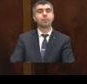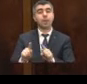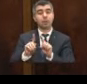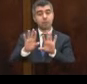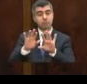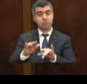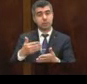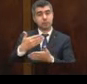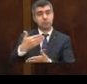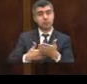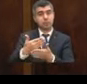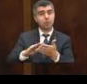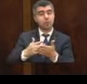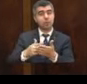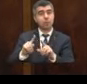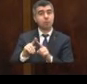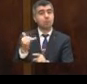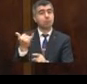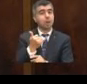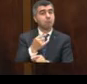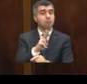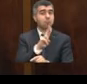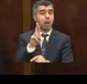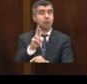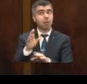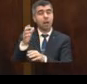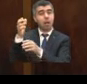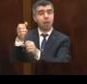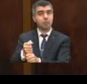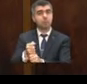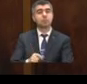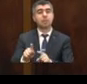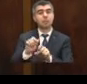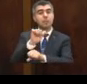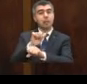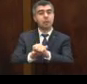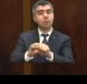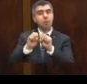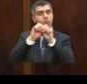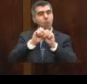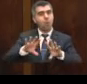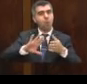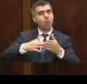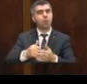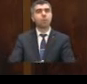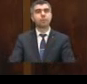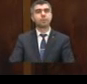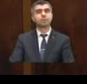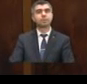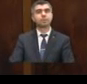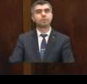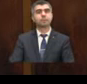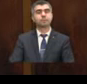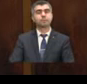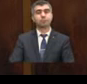التي ألح عليها صاحب الجلالة حفظه الله وهي التغطية الصحية الشاملة. تعميم التغطية